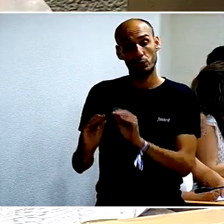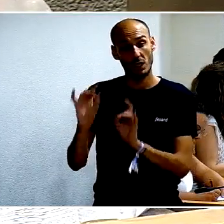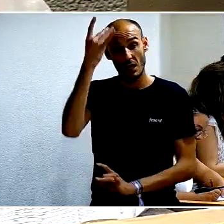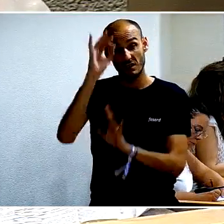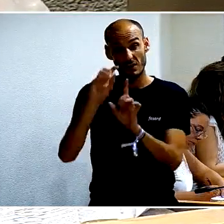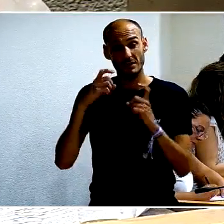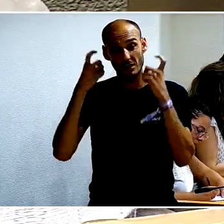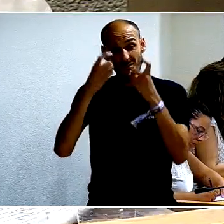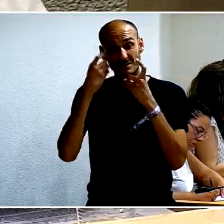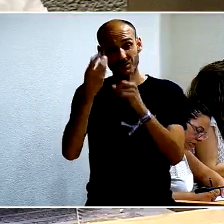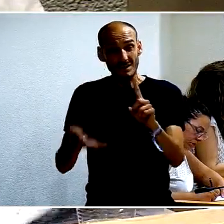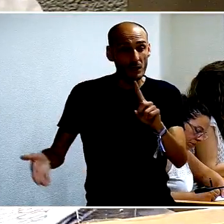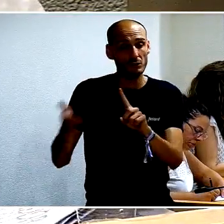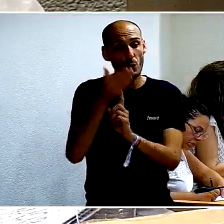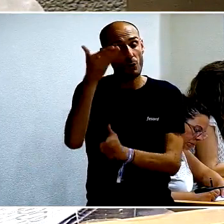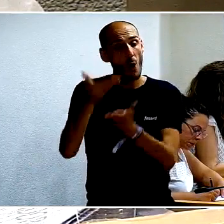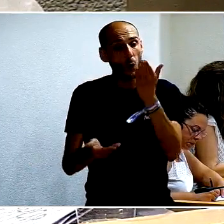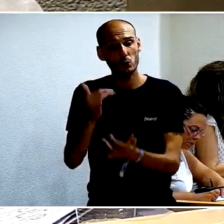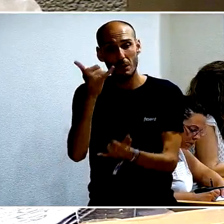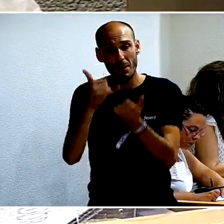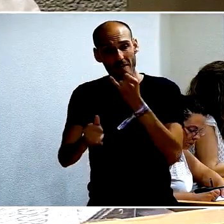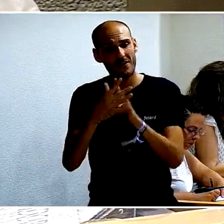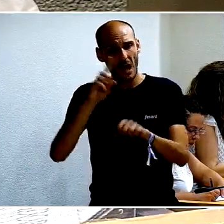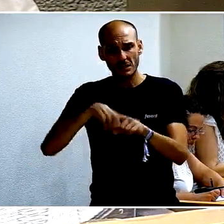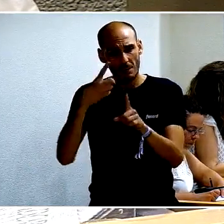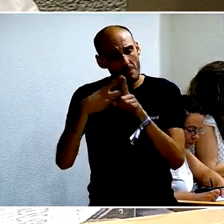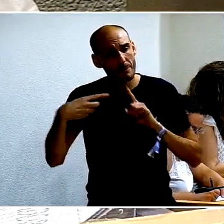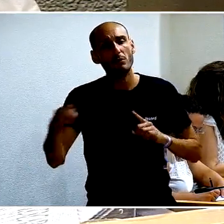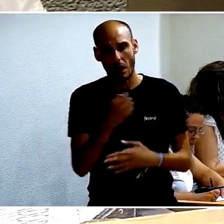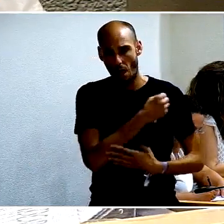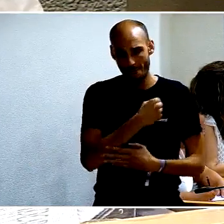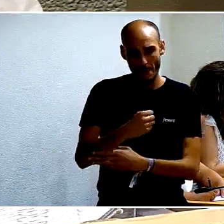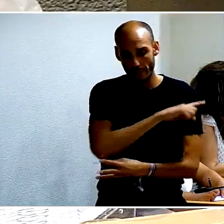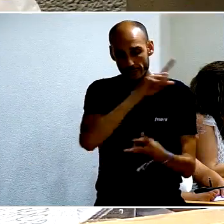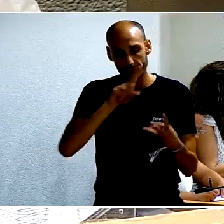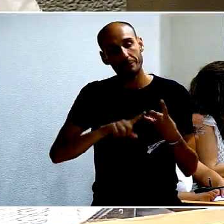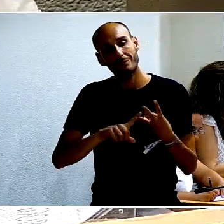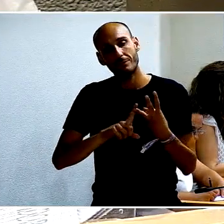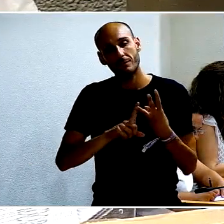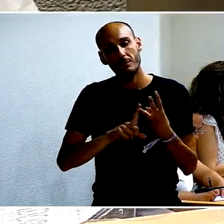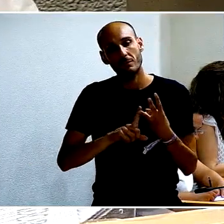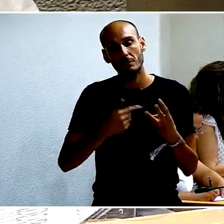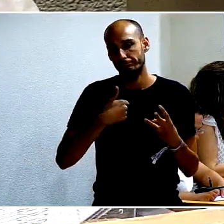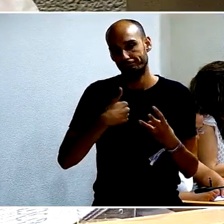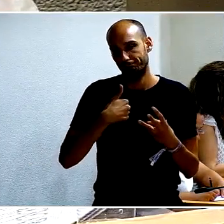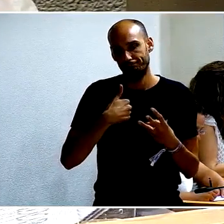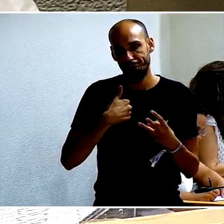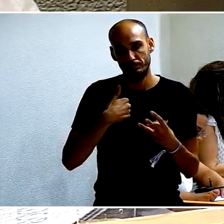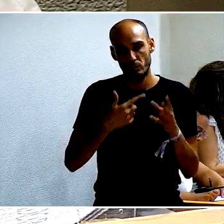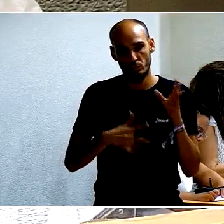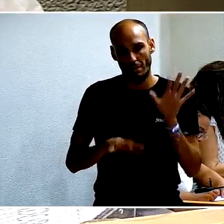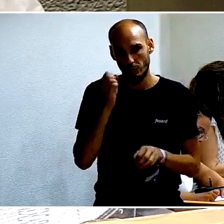justa, pacífica i duradora del conflicte. I la tercera, declarar la nostra ferma decisió de